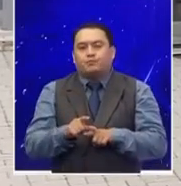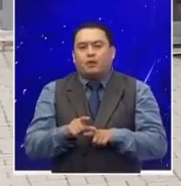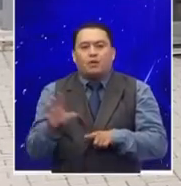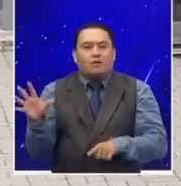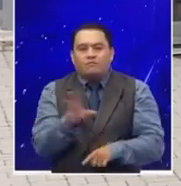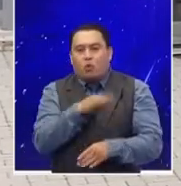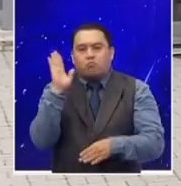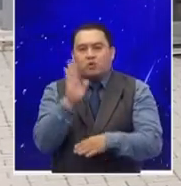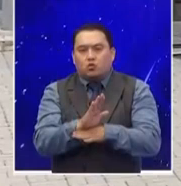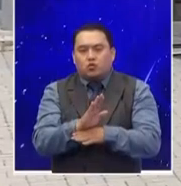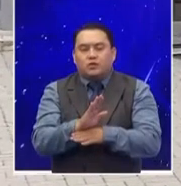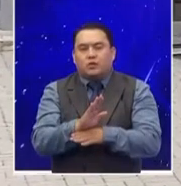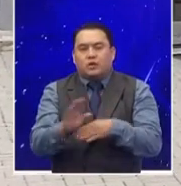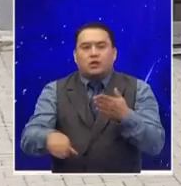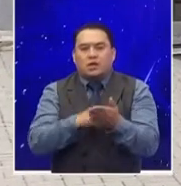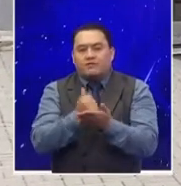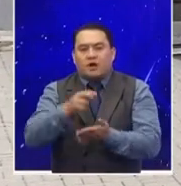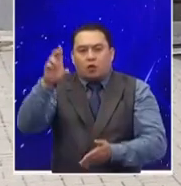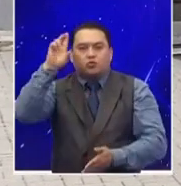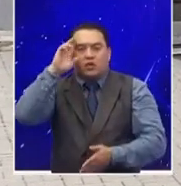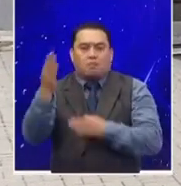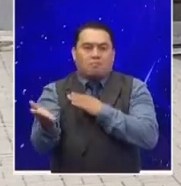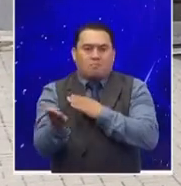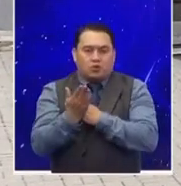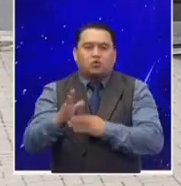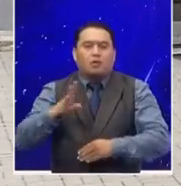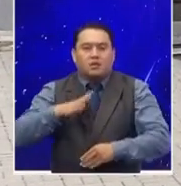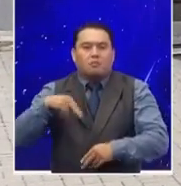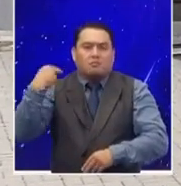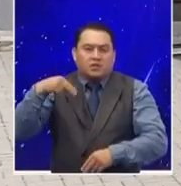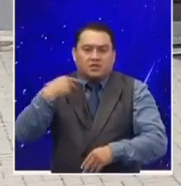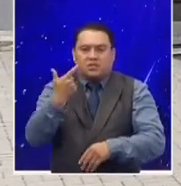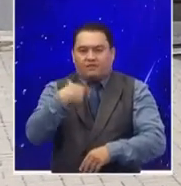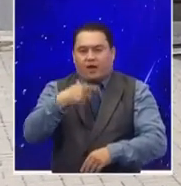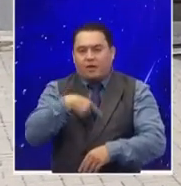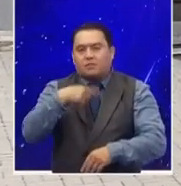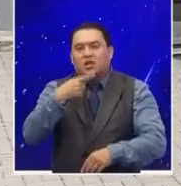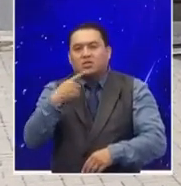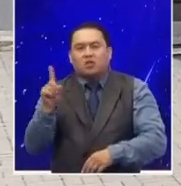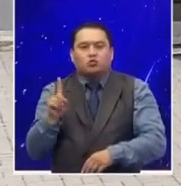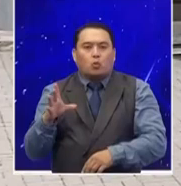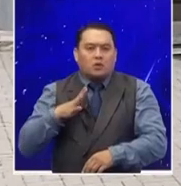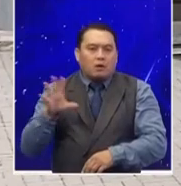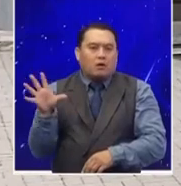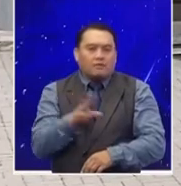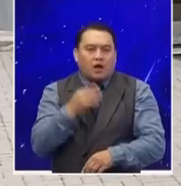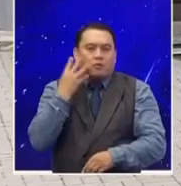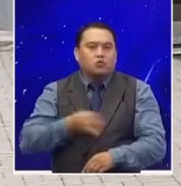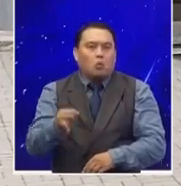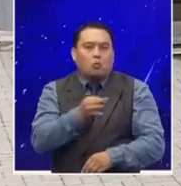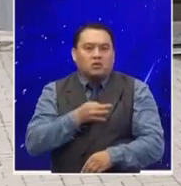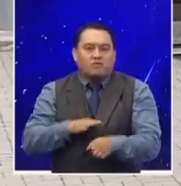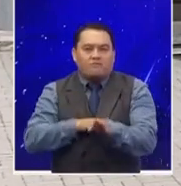все поручение, вы знаете, Ельбаса мне поручил, президент в своем послании сказал. Все это в Алматинской